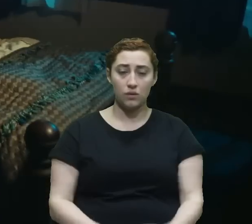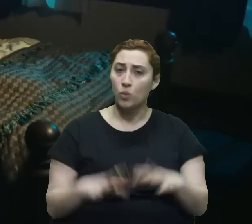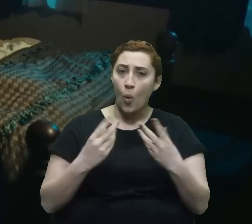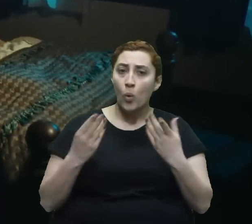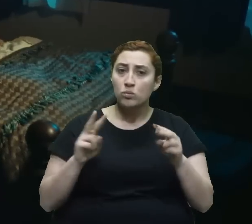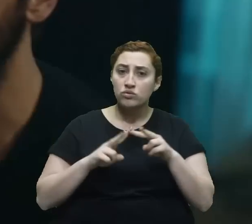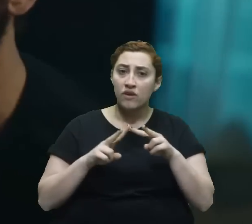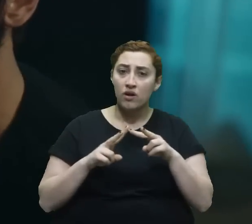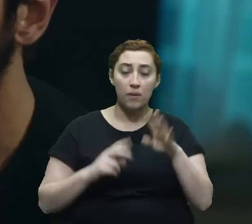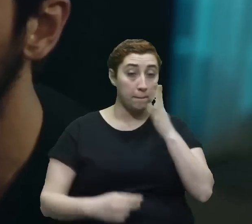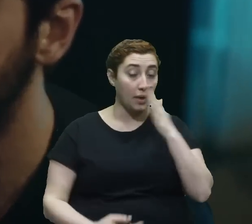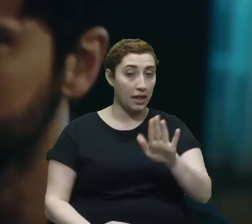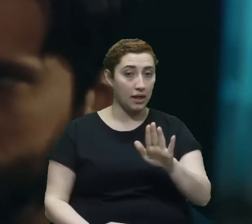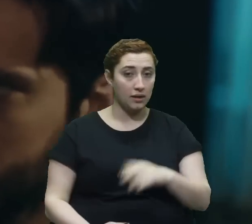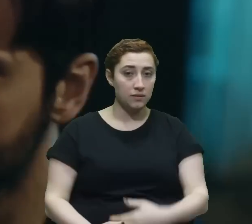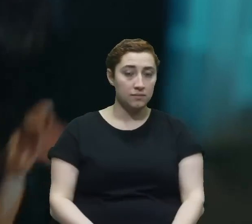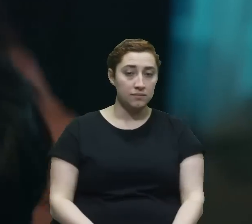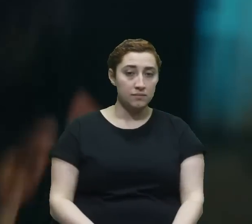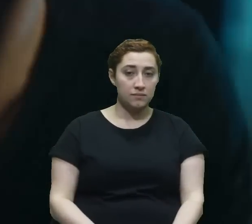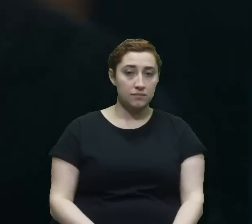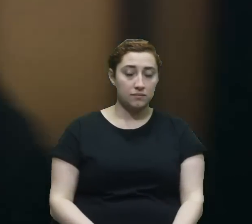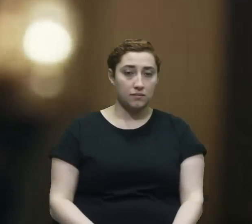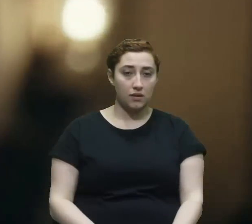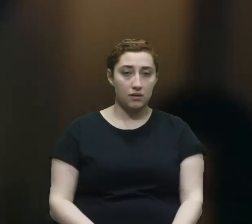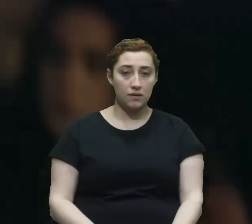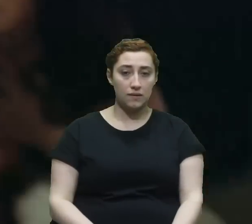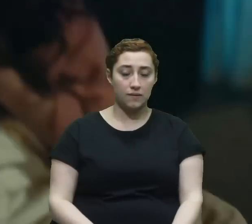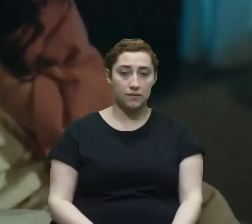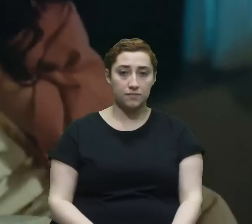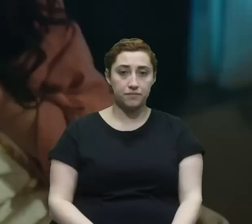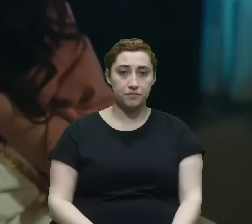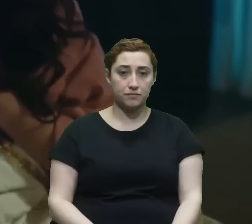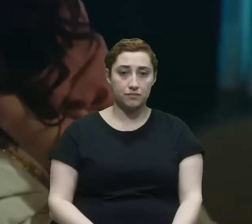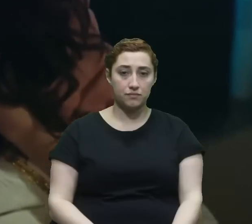Ne oluyor Mustafa? Burada kal. Kapıya yürüyor.